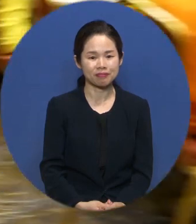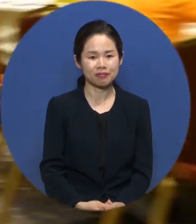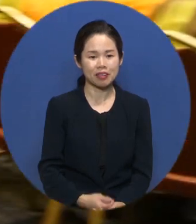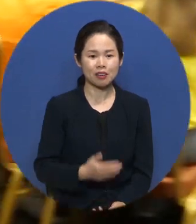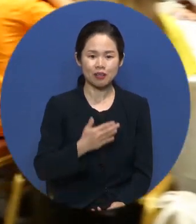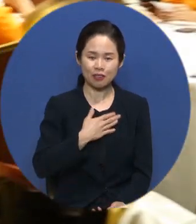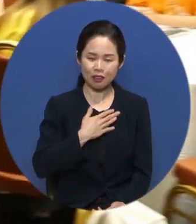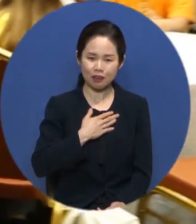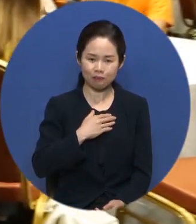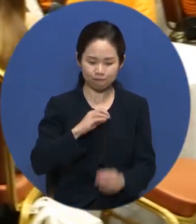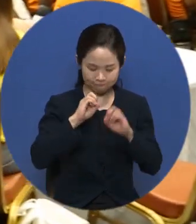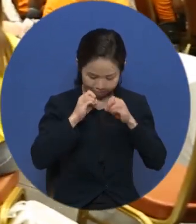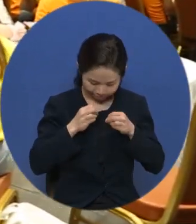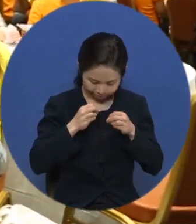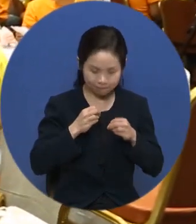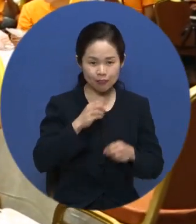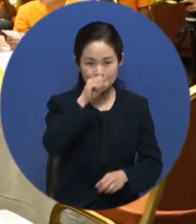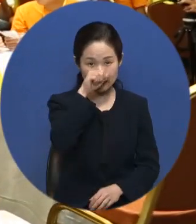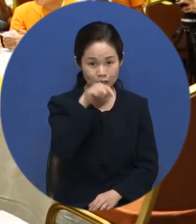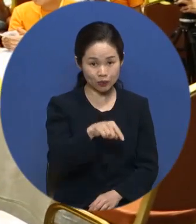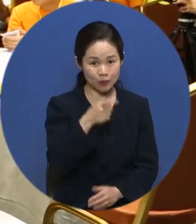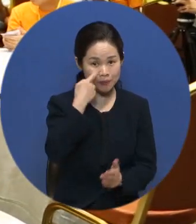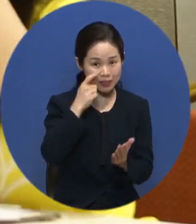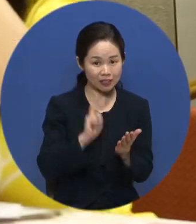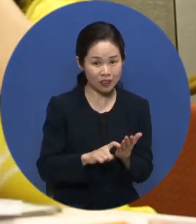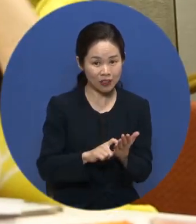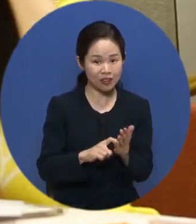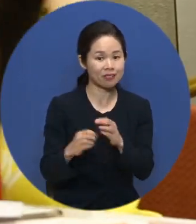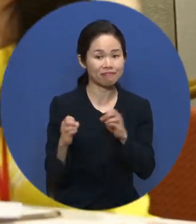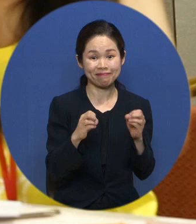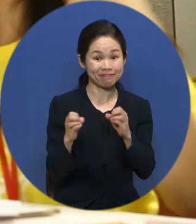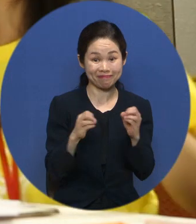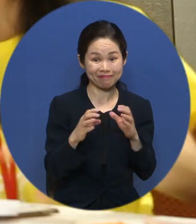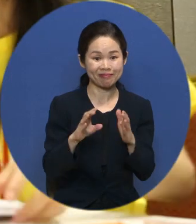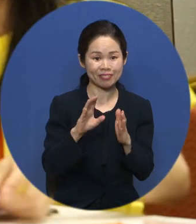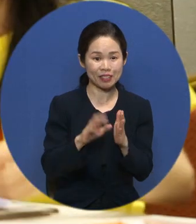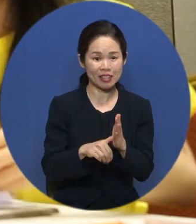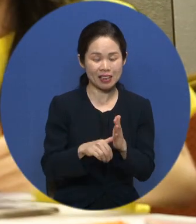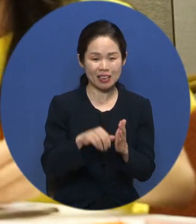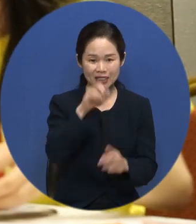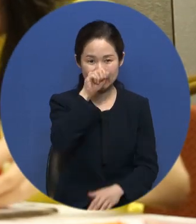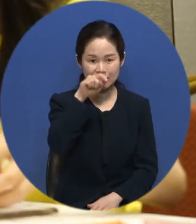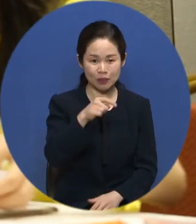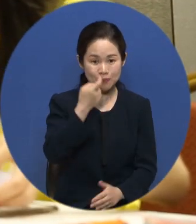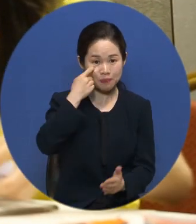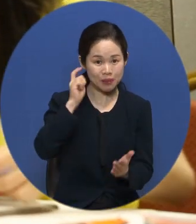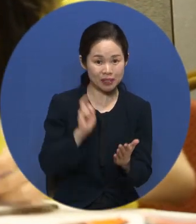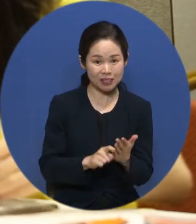자신의 강점을 발견하고 이야기 나눠보는 시간인 강점 발견 드림 원정대.